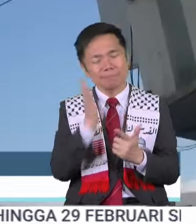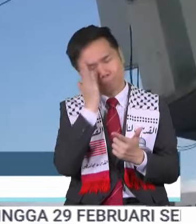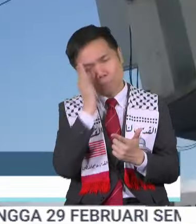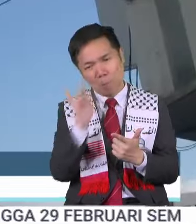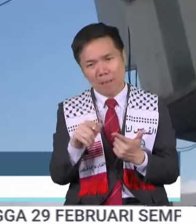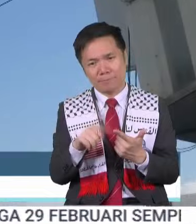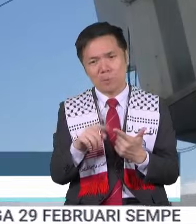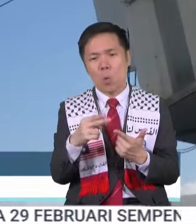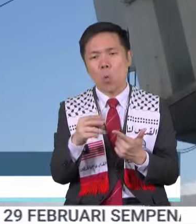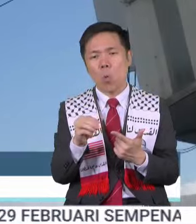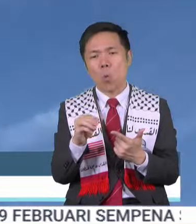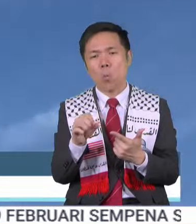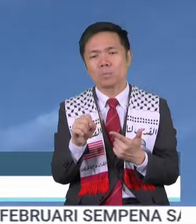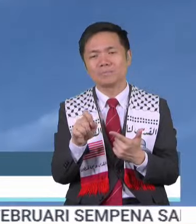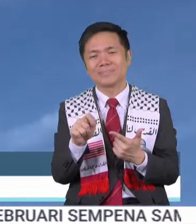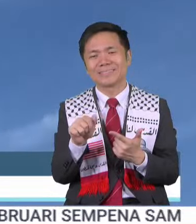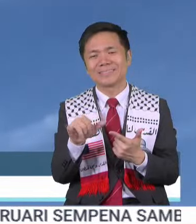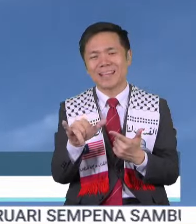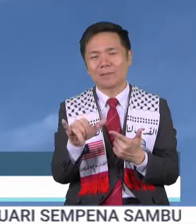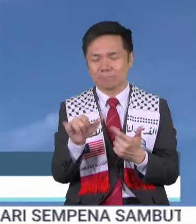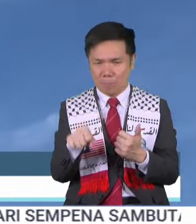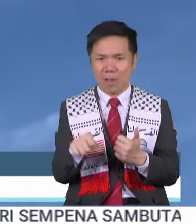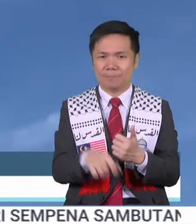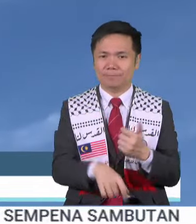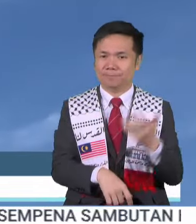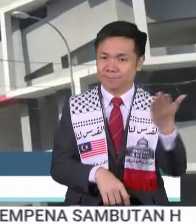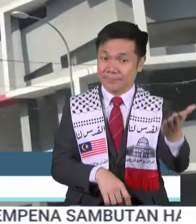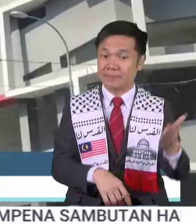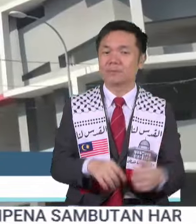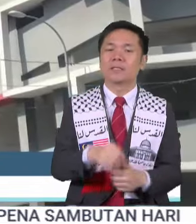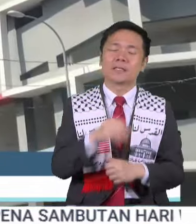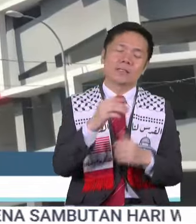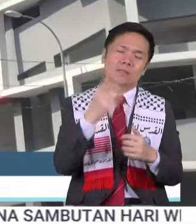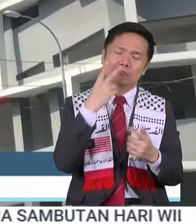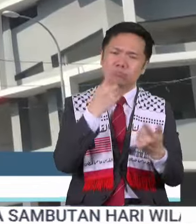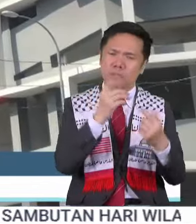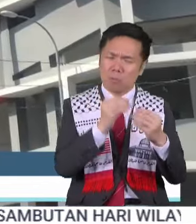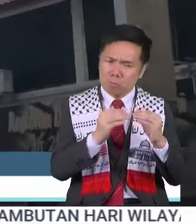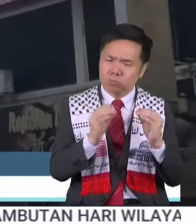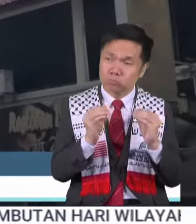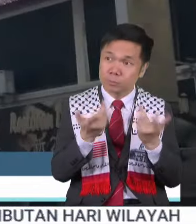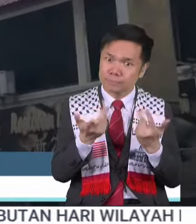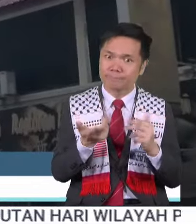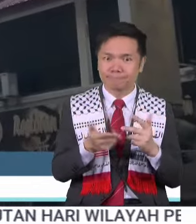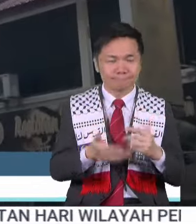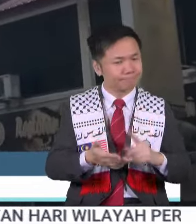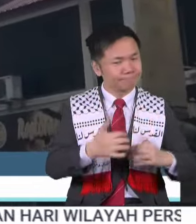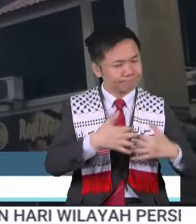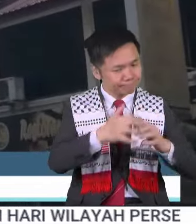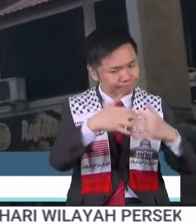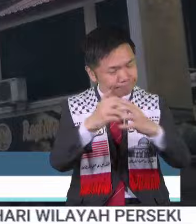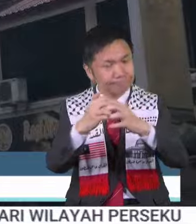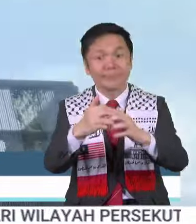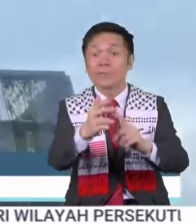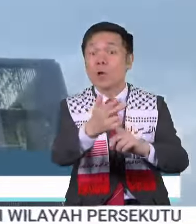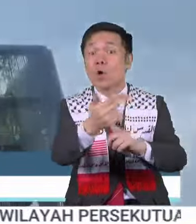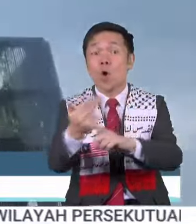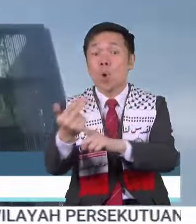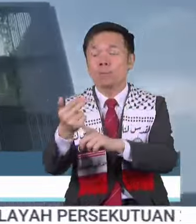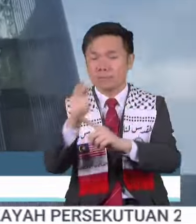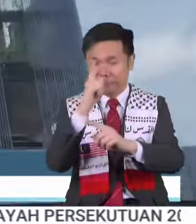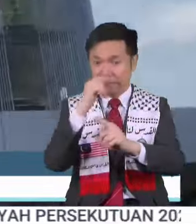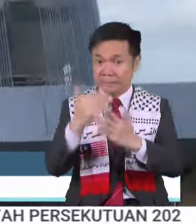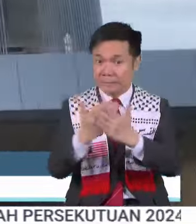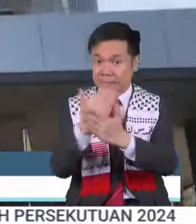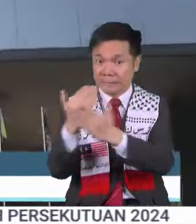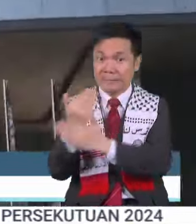Hay lebih banyak Hotel akan dibina pada masa akan datang Bagi mengimbangi jumlah kehadiran pelancong termasuk pembinaan